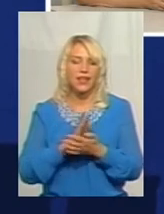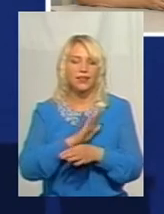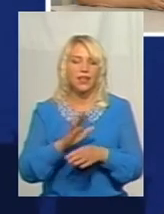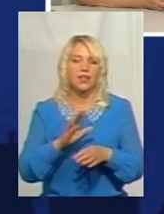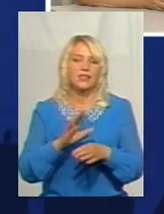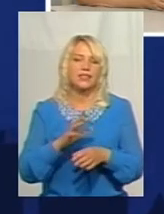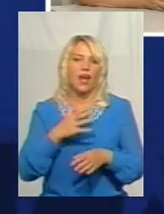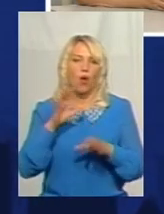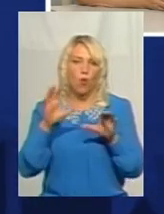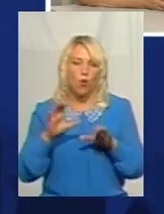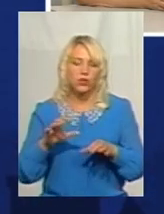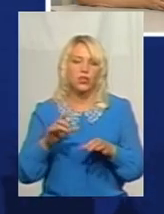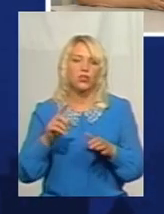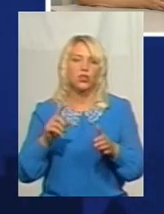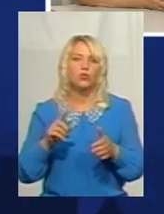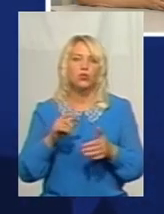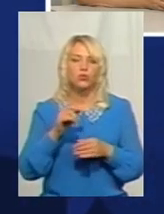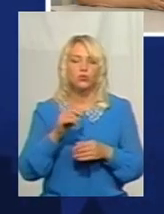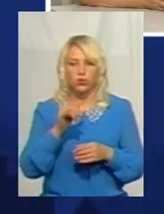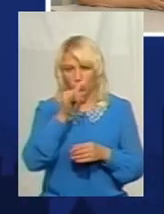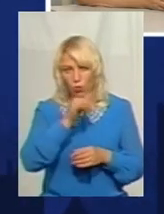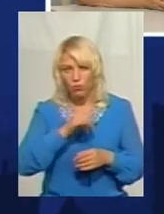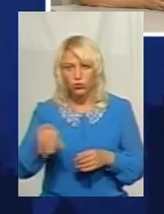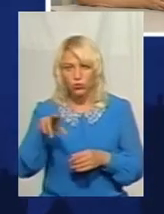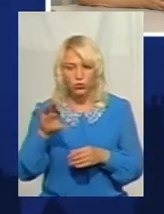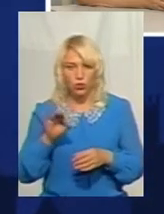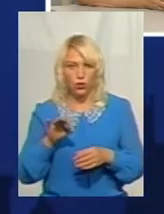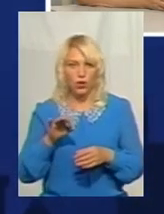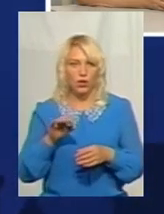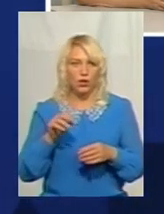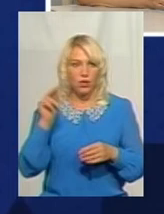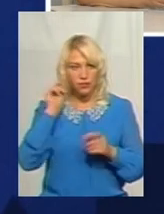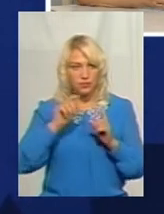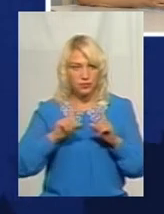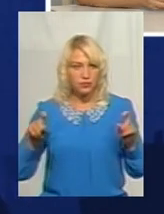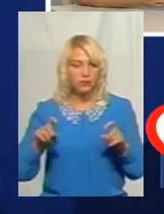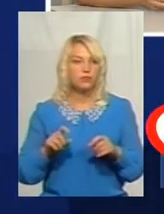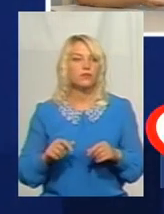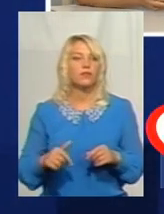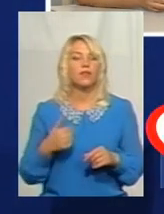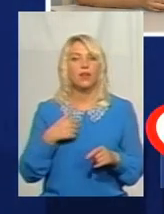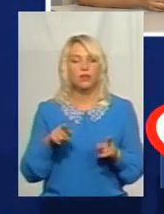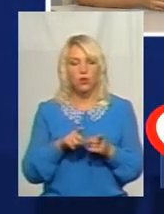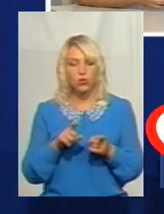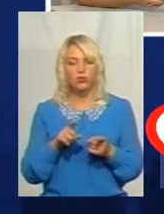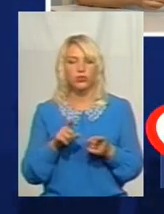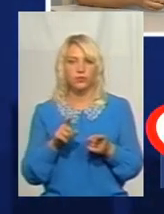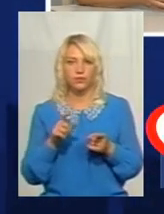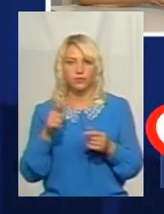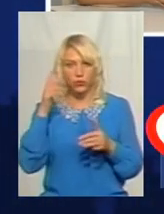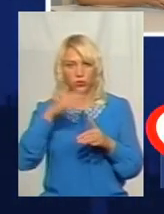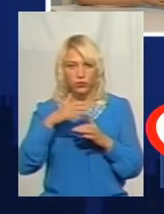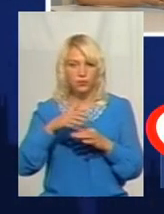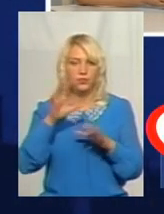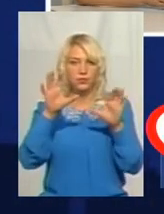освітнього процесу. Ну, я теж трішки орієнтуюся в правовому